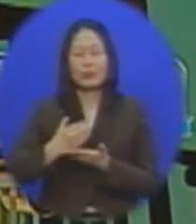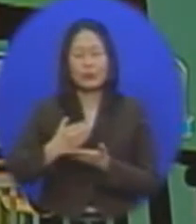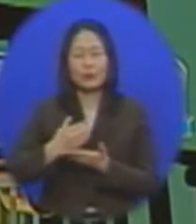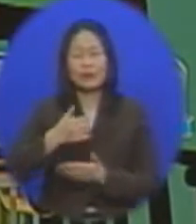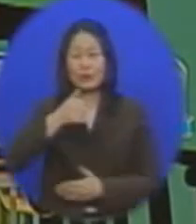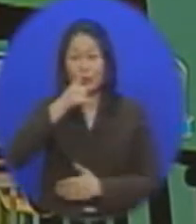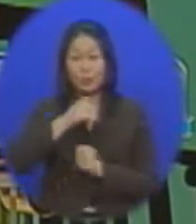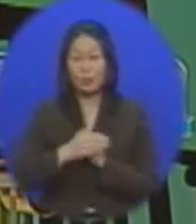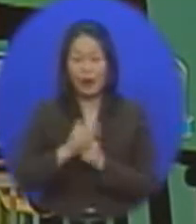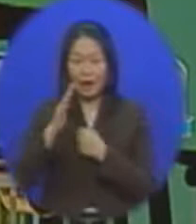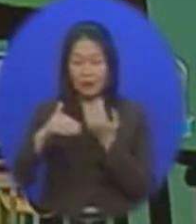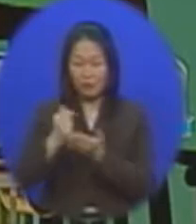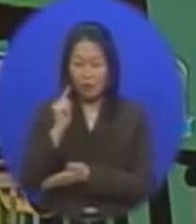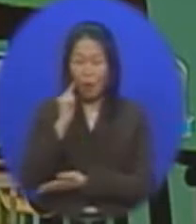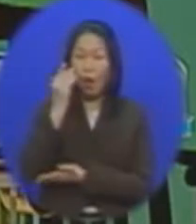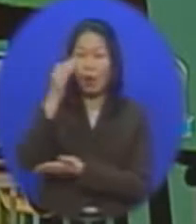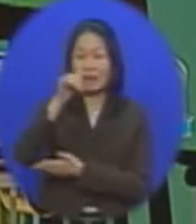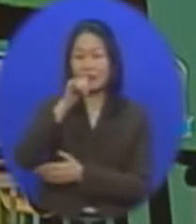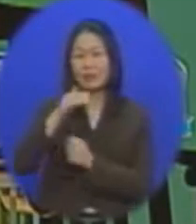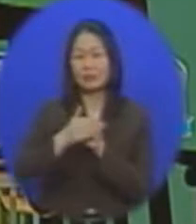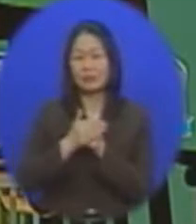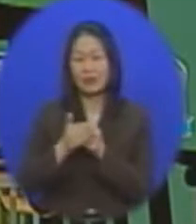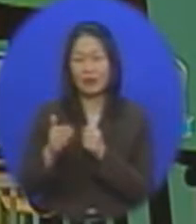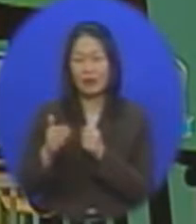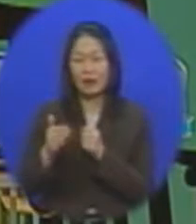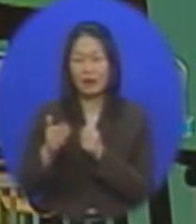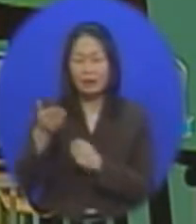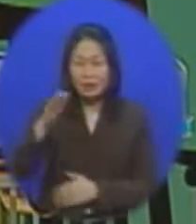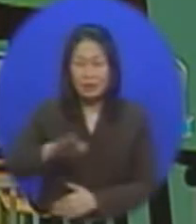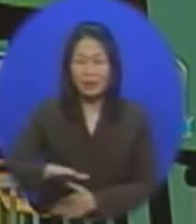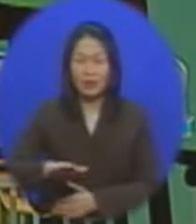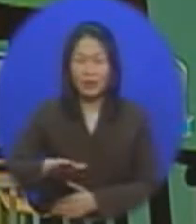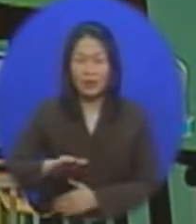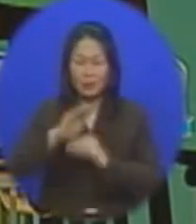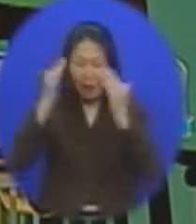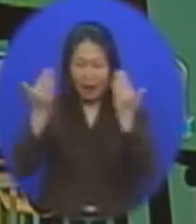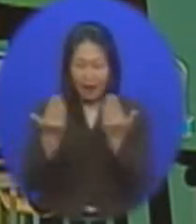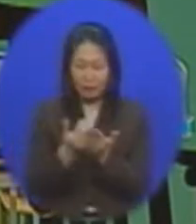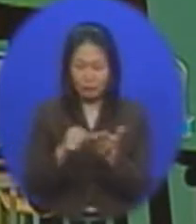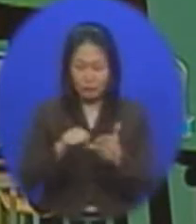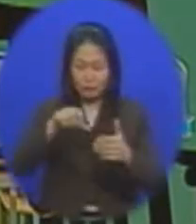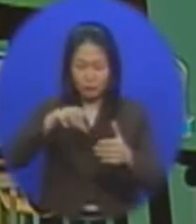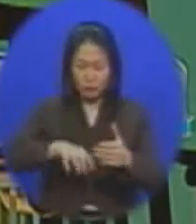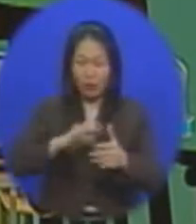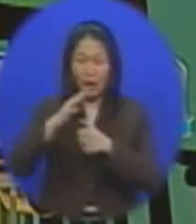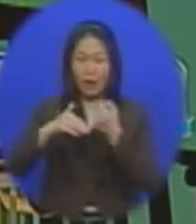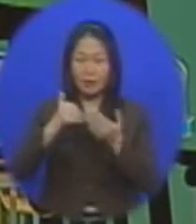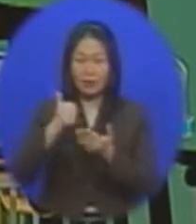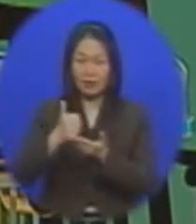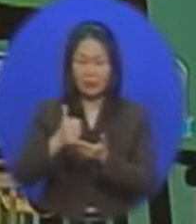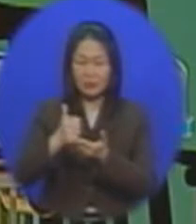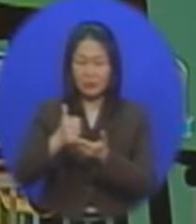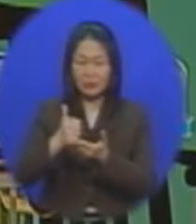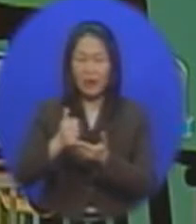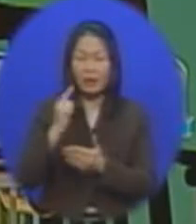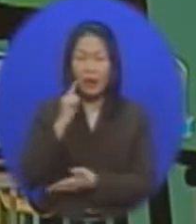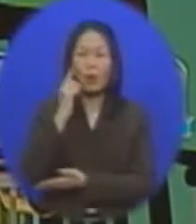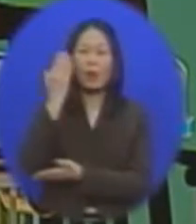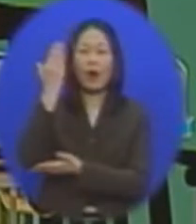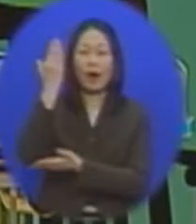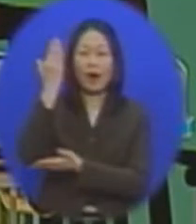하나님의 영광이 담겨져 있어서 그랬습니다 그런데 이 맘 물 속에 담겨 있는 하나님의 영광에